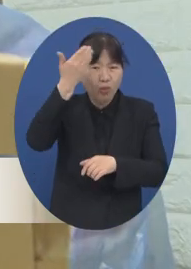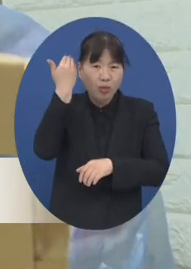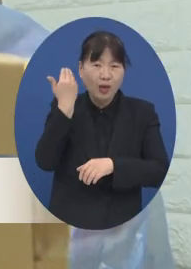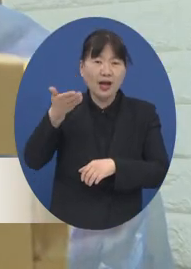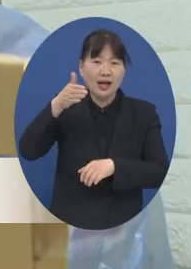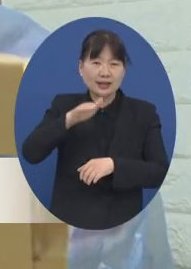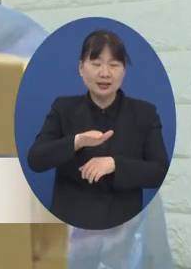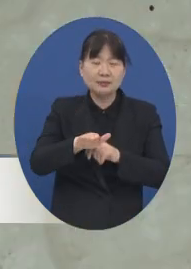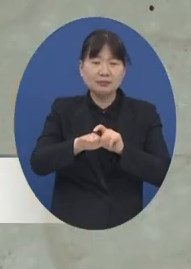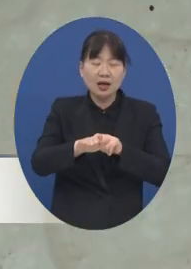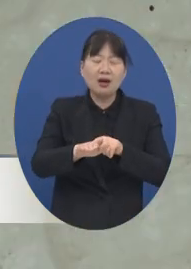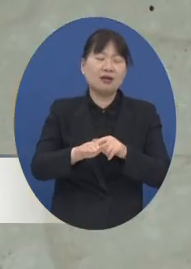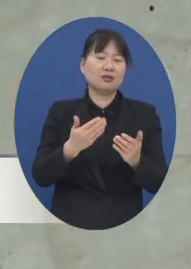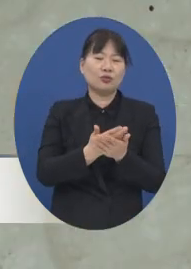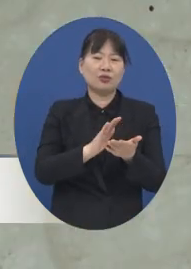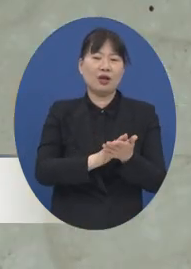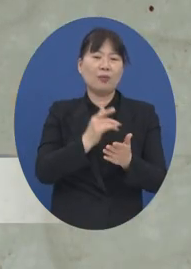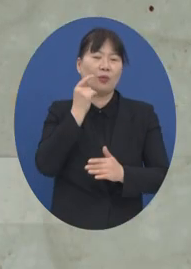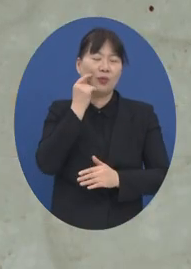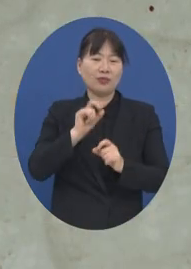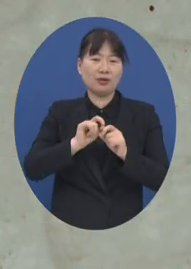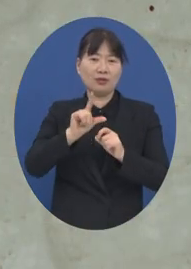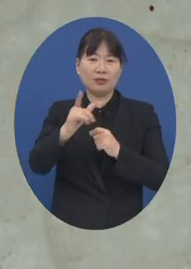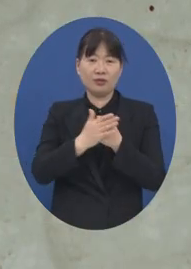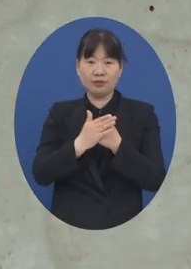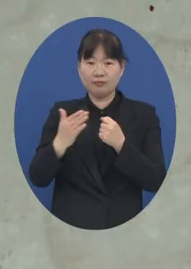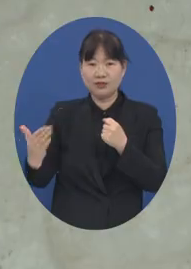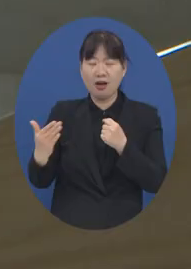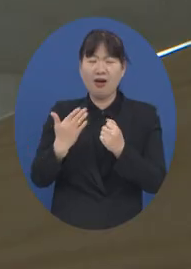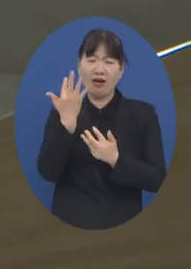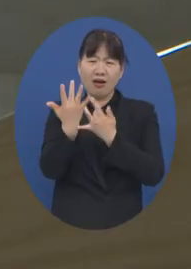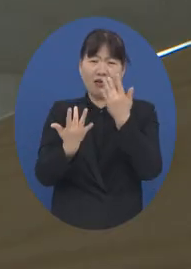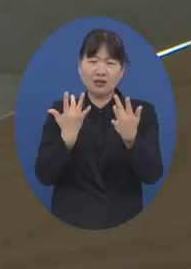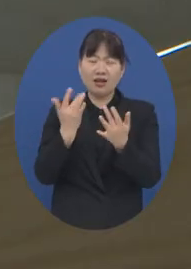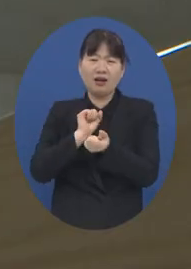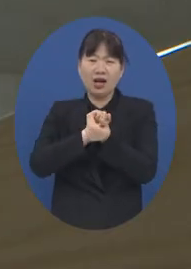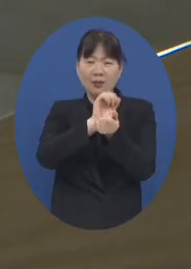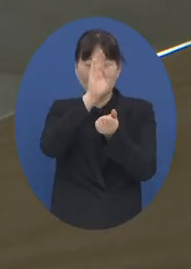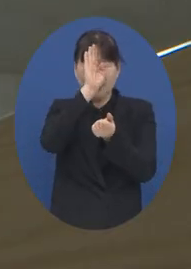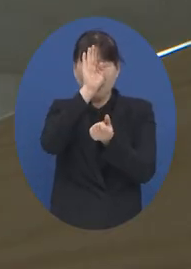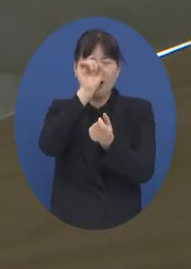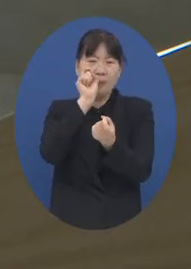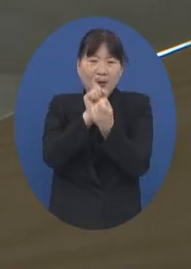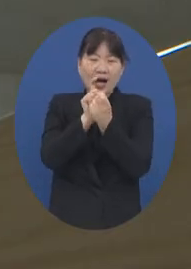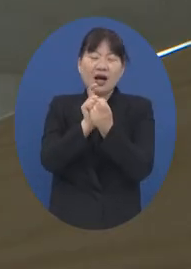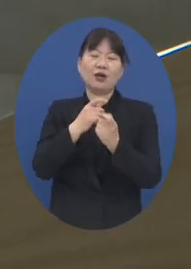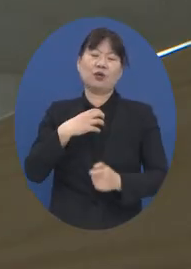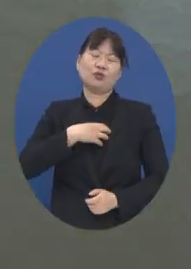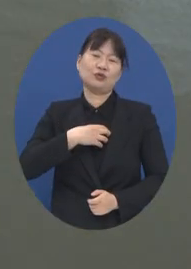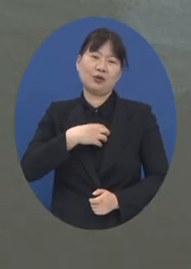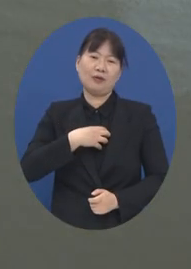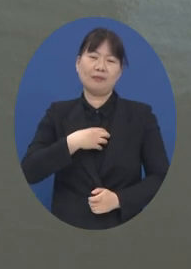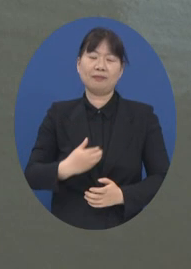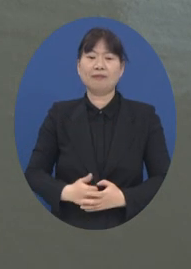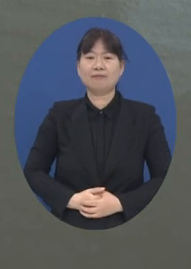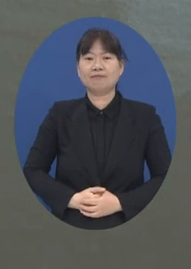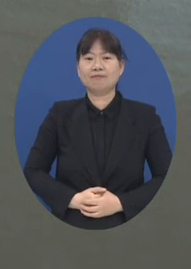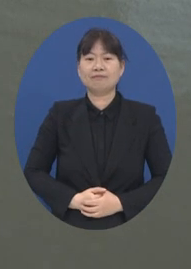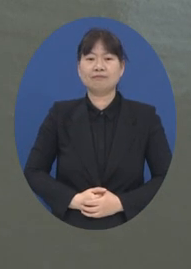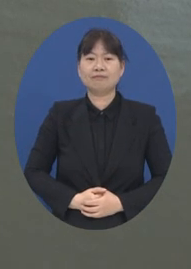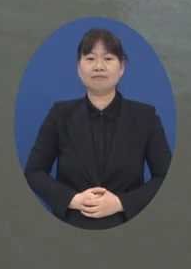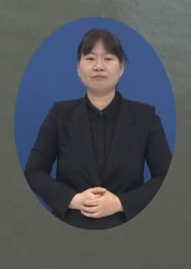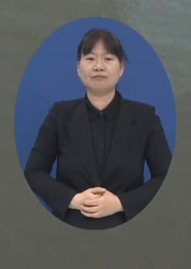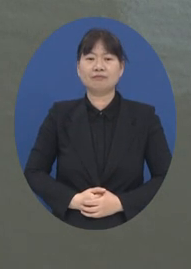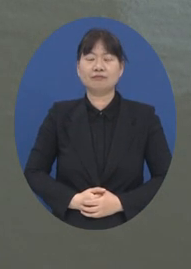이렇듯 손을 못 되는데 가 대부분 이렇다 보니 화재나 감염병 노출 등 위험한 환경에 노출되는